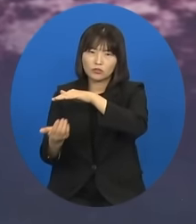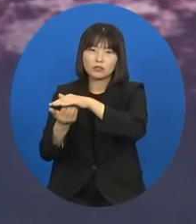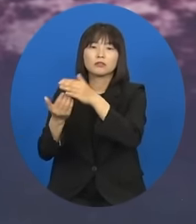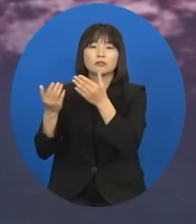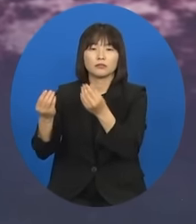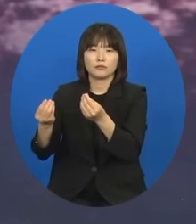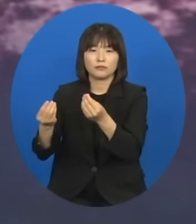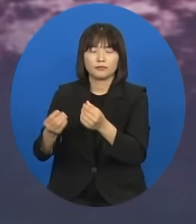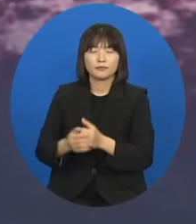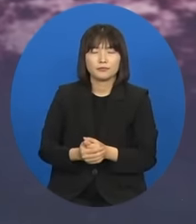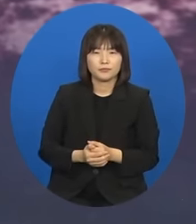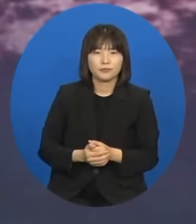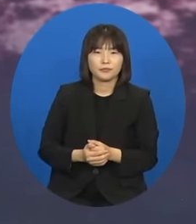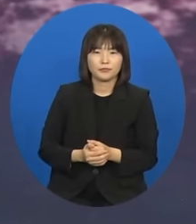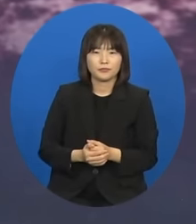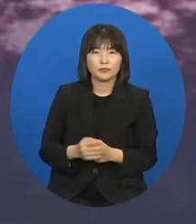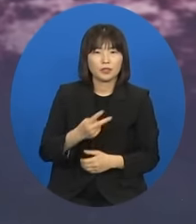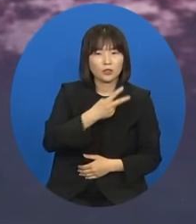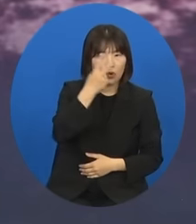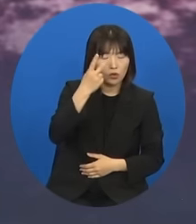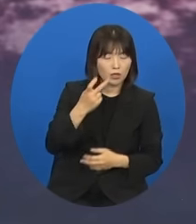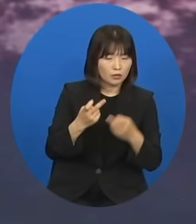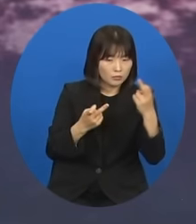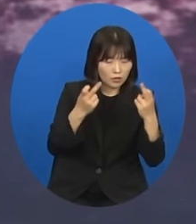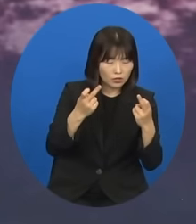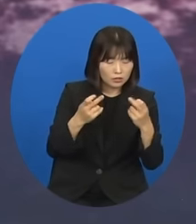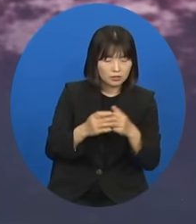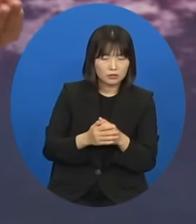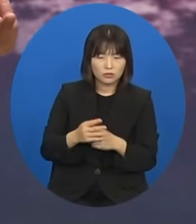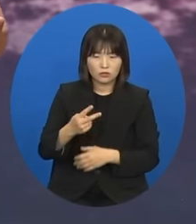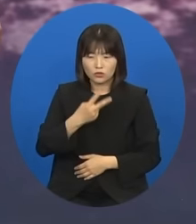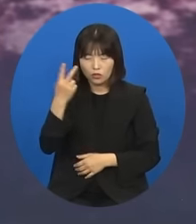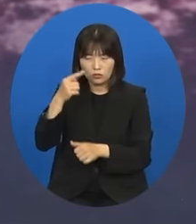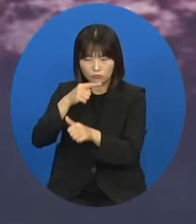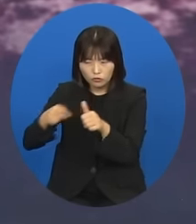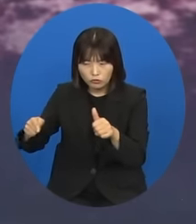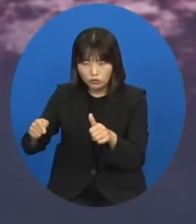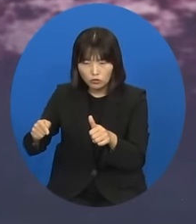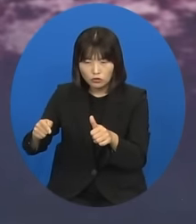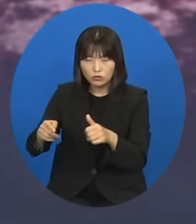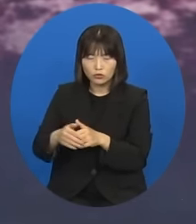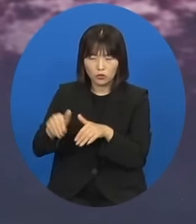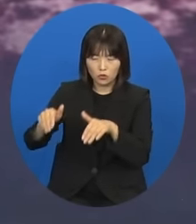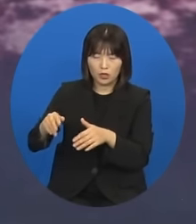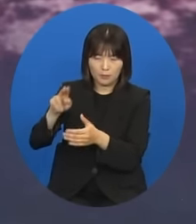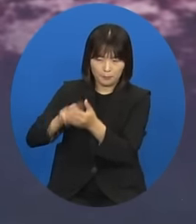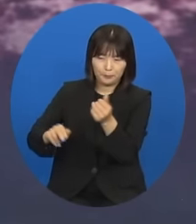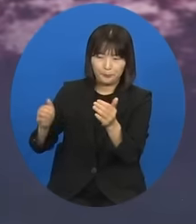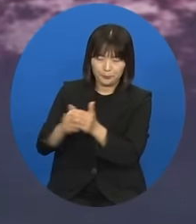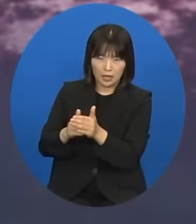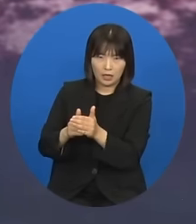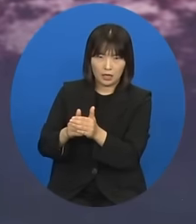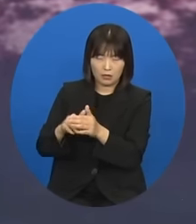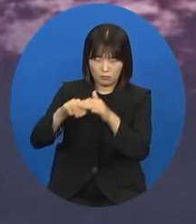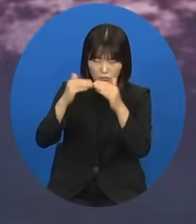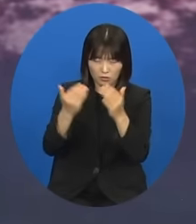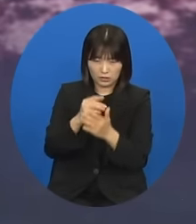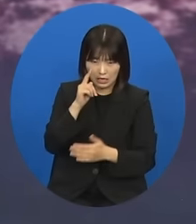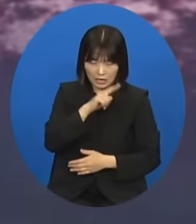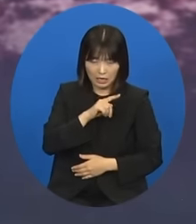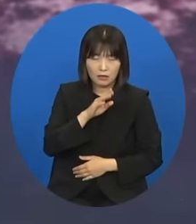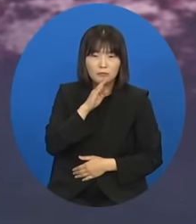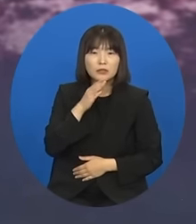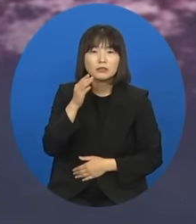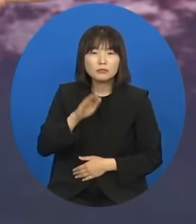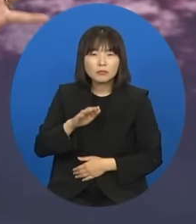의들이 요셉을 죽이려고 했고 노예 팔았고 그든 것을 악은